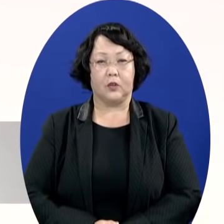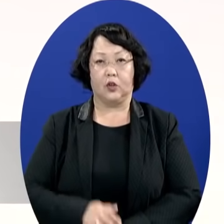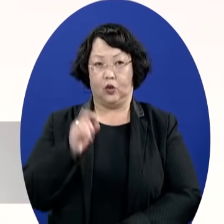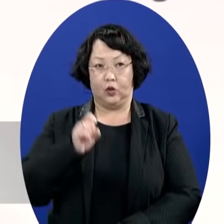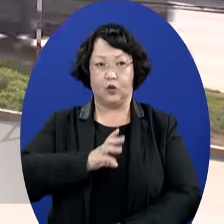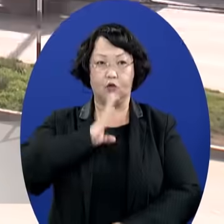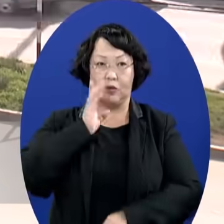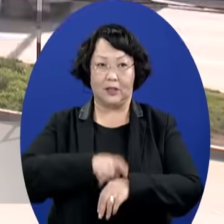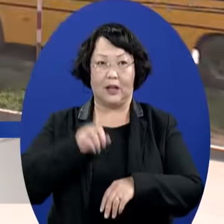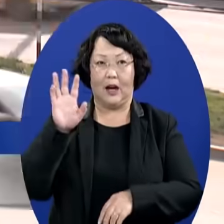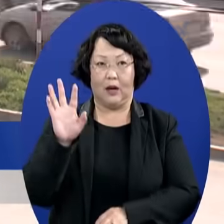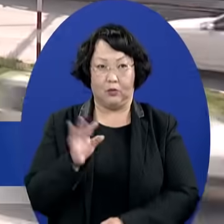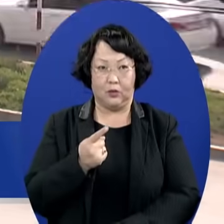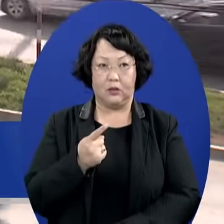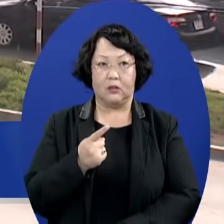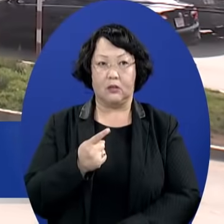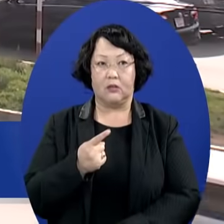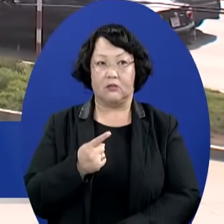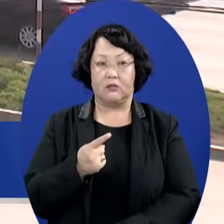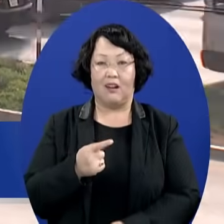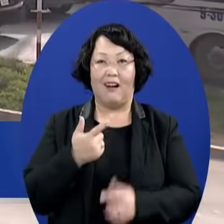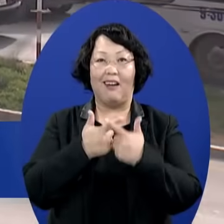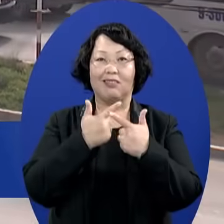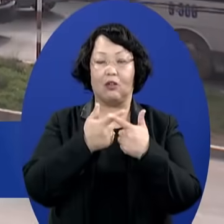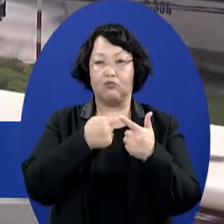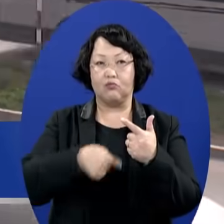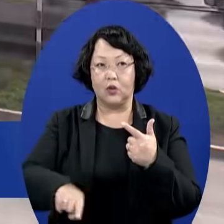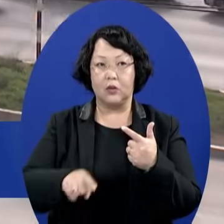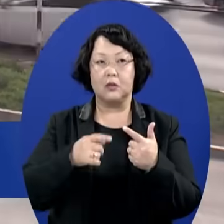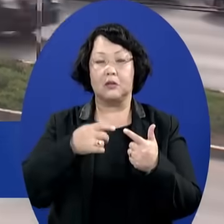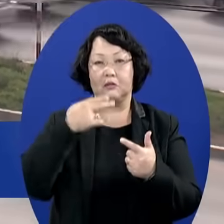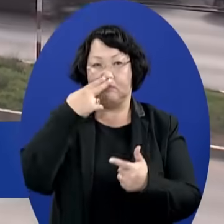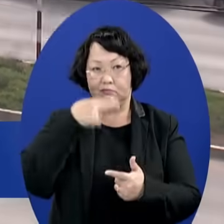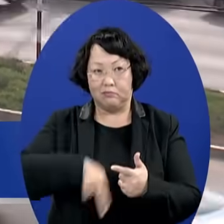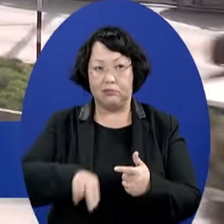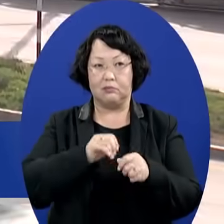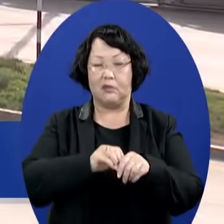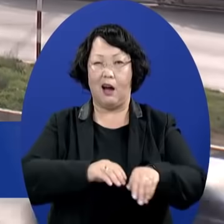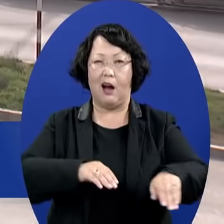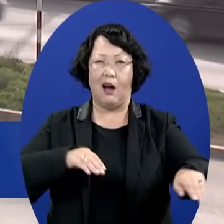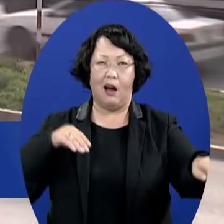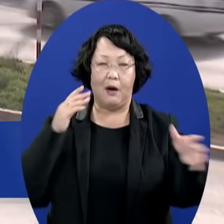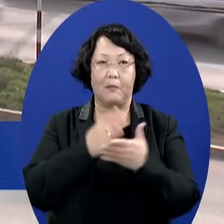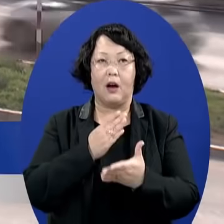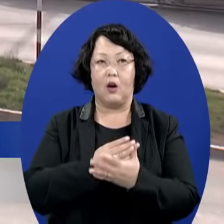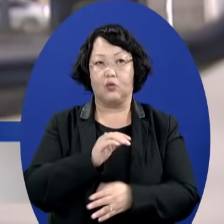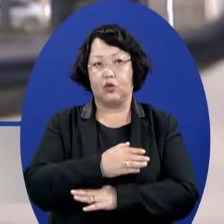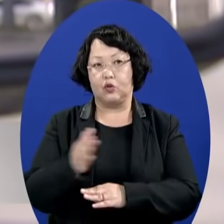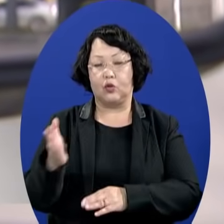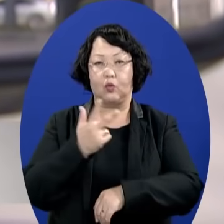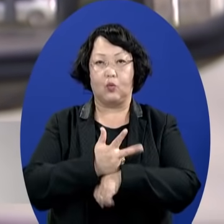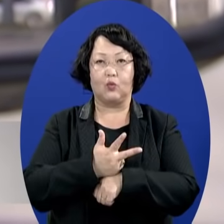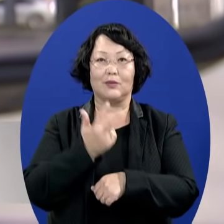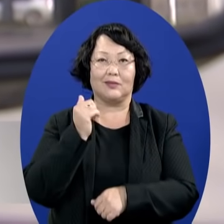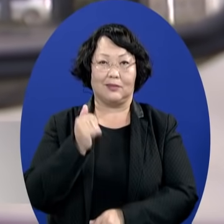Өнөөдөр өглөө 11 цагийн орчимд дасгалын овооны орчмын шатхуун түгээх станцууд ийм байдалтай байсан. Бид үдээс хойш 15 цагийн орчимд